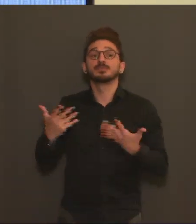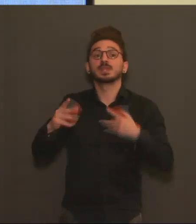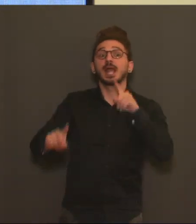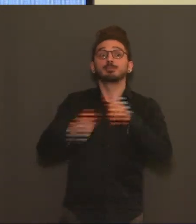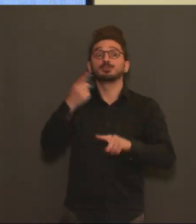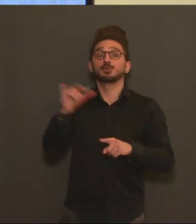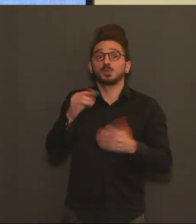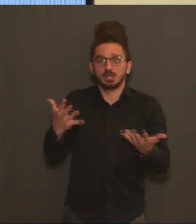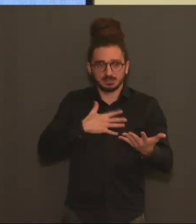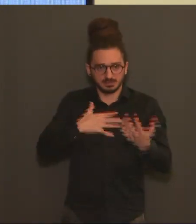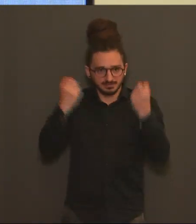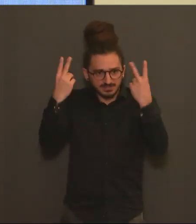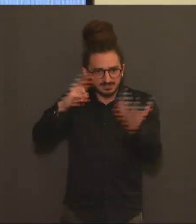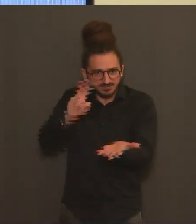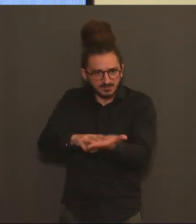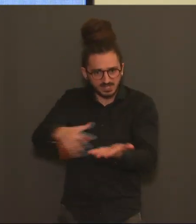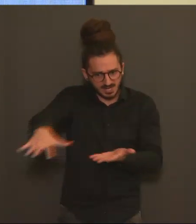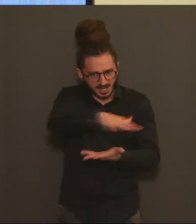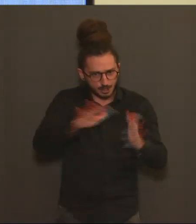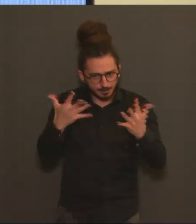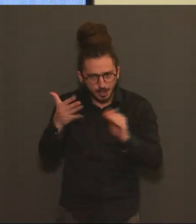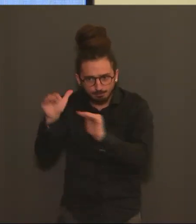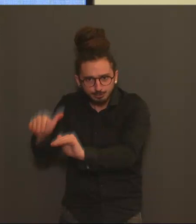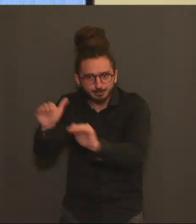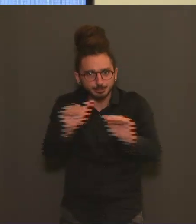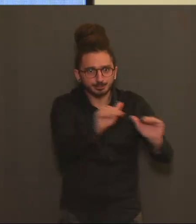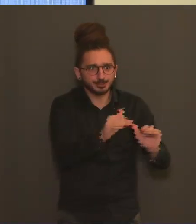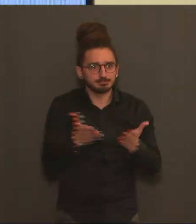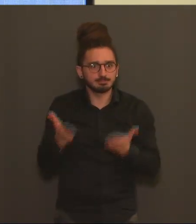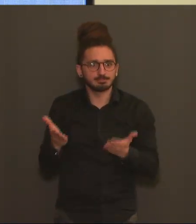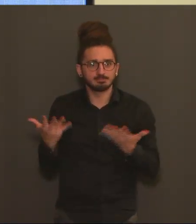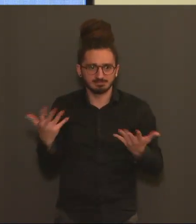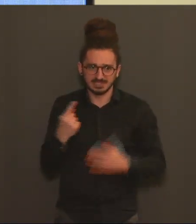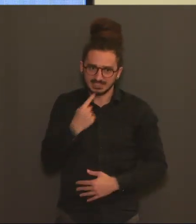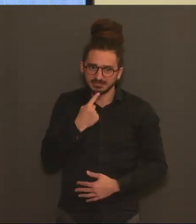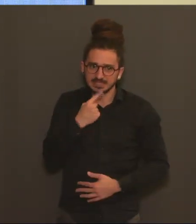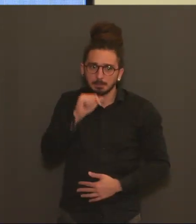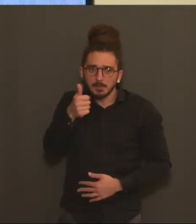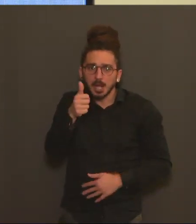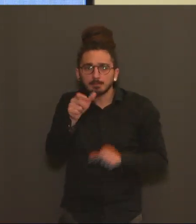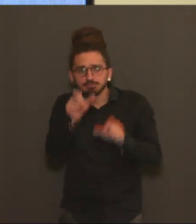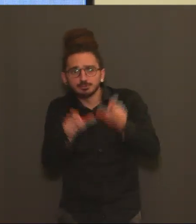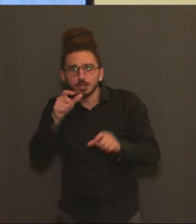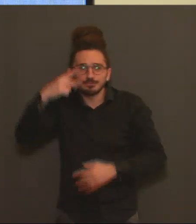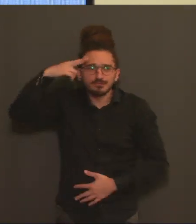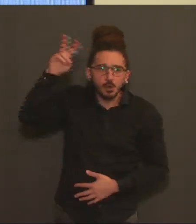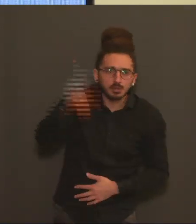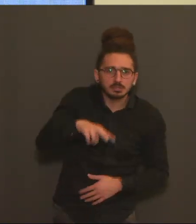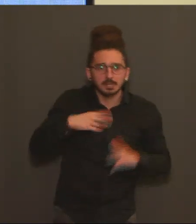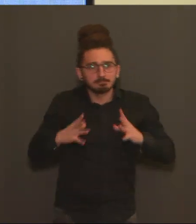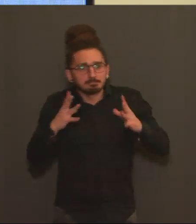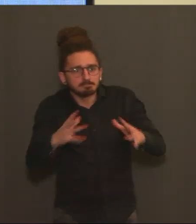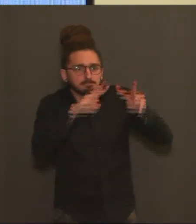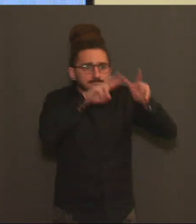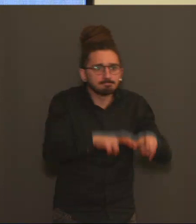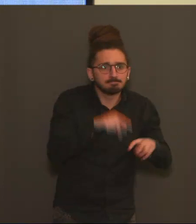Et la vraie vie, ce ne sont pas des gens qui sont des volontaires. Dans les études, bien sûr, ce sont les indicateurs qu'on a nécessaires pour